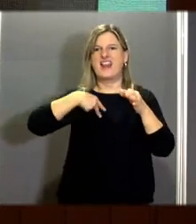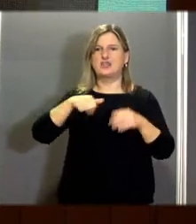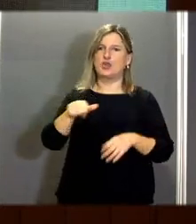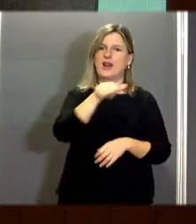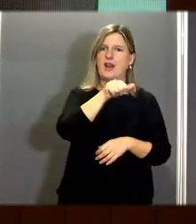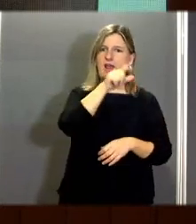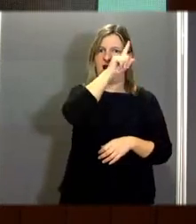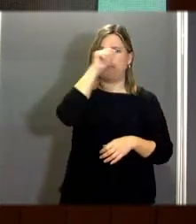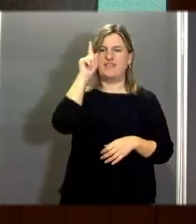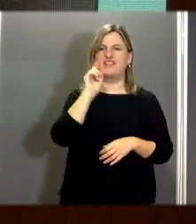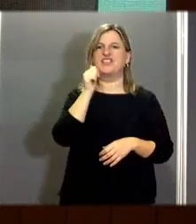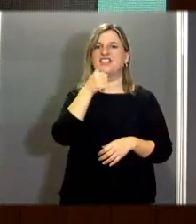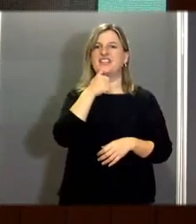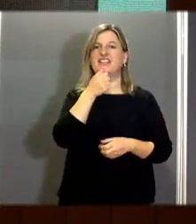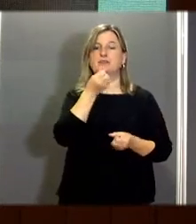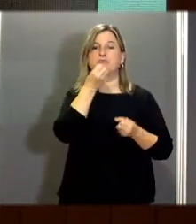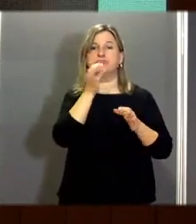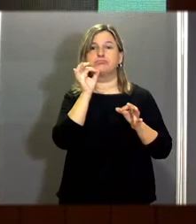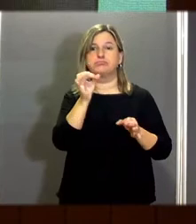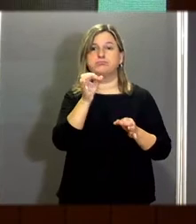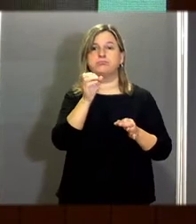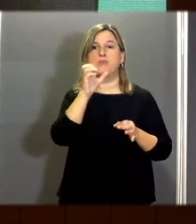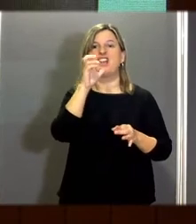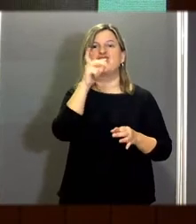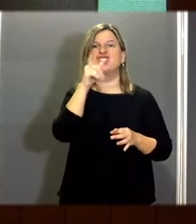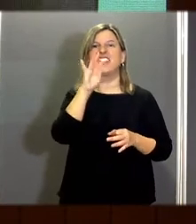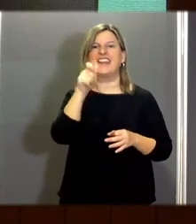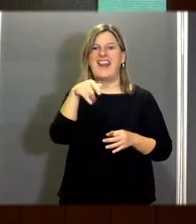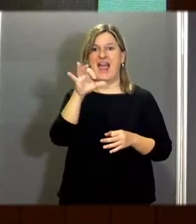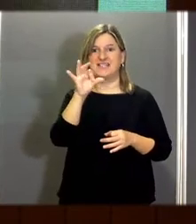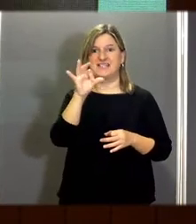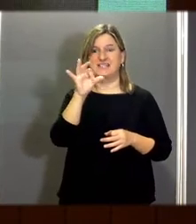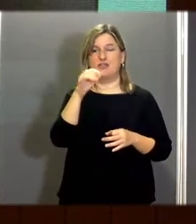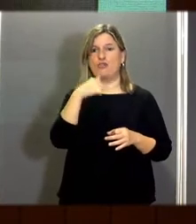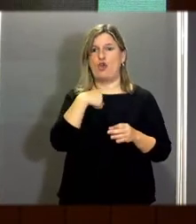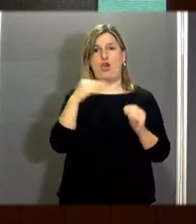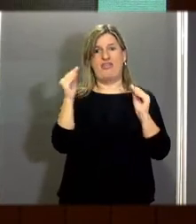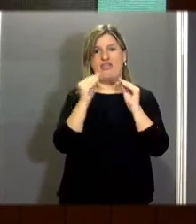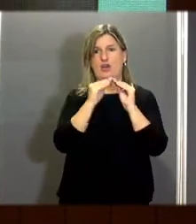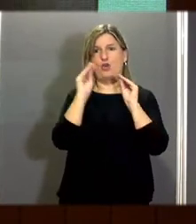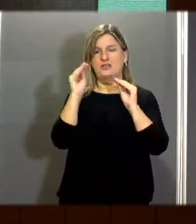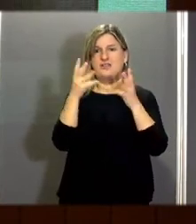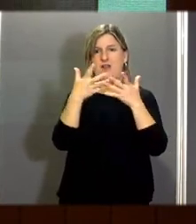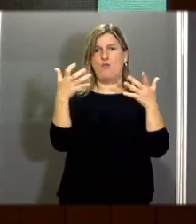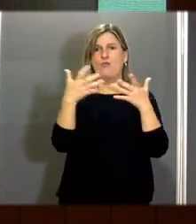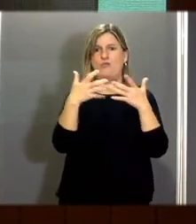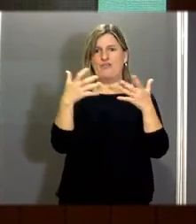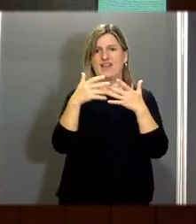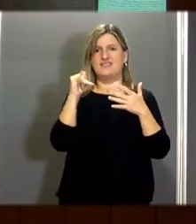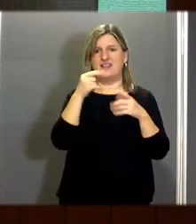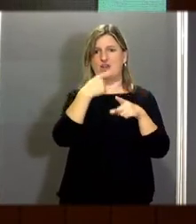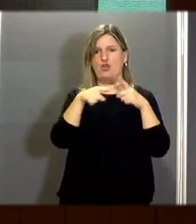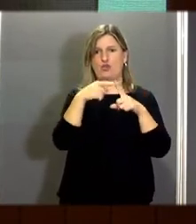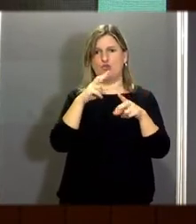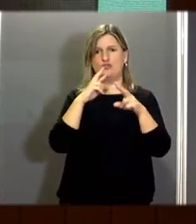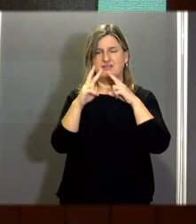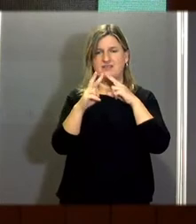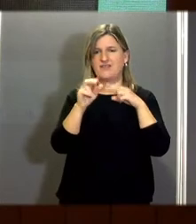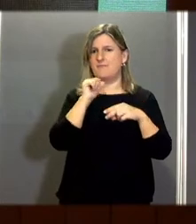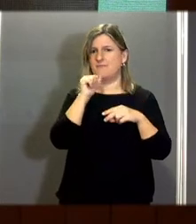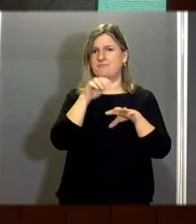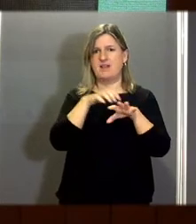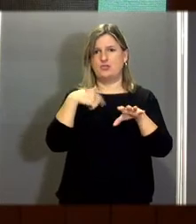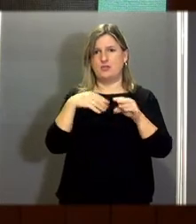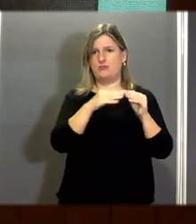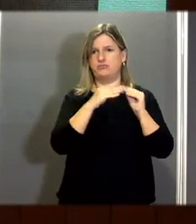Lluís Maria Xirinacs. Jo estic super d'acord amb aquesta frase i amb tot el que va dir pràcticament. Crec que